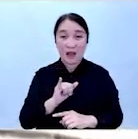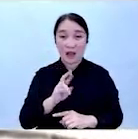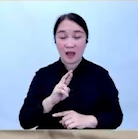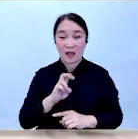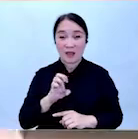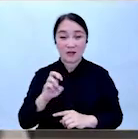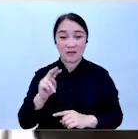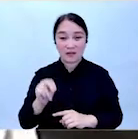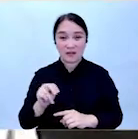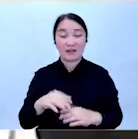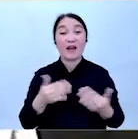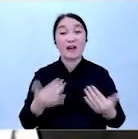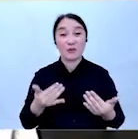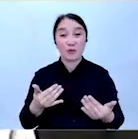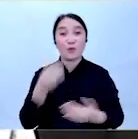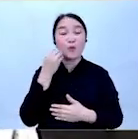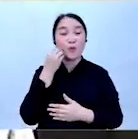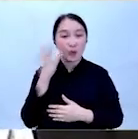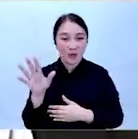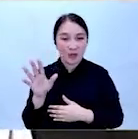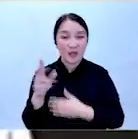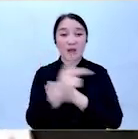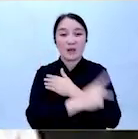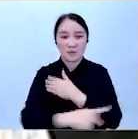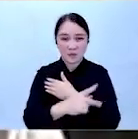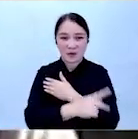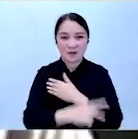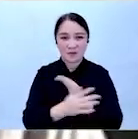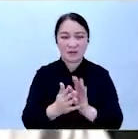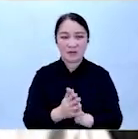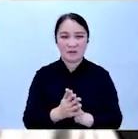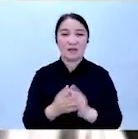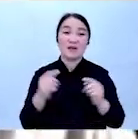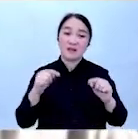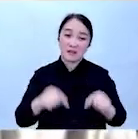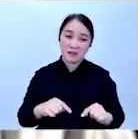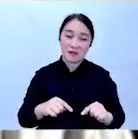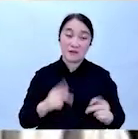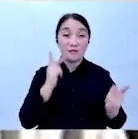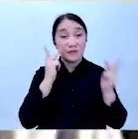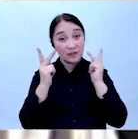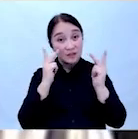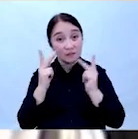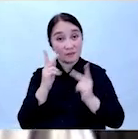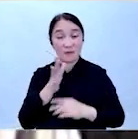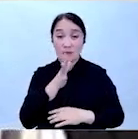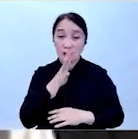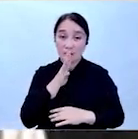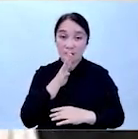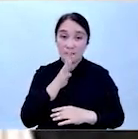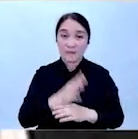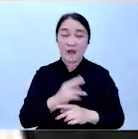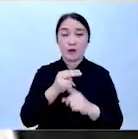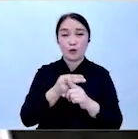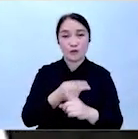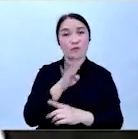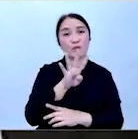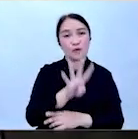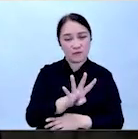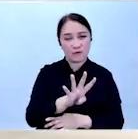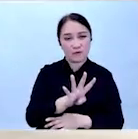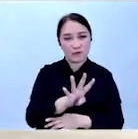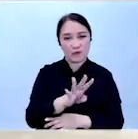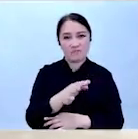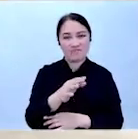probinsya. We decided to come here na lang to visit my mom na November 4. At least hindi na masyadong maraming